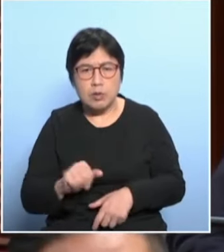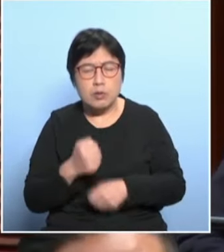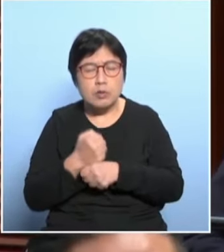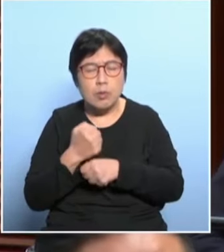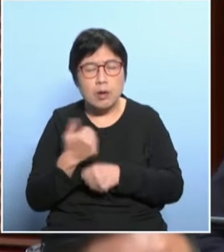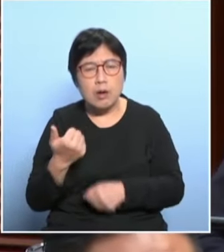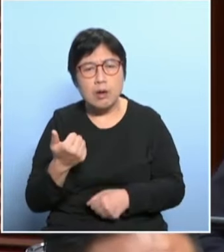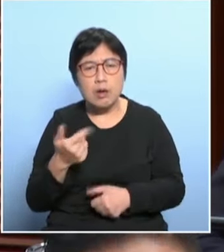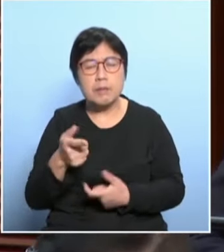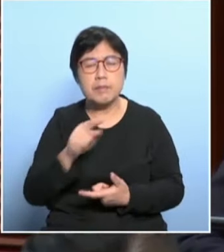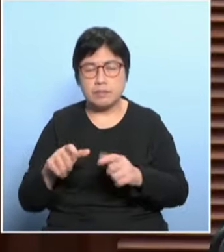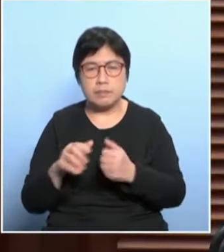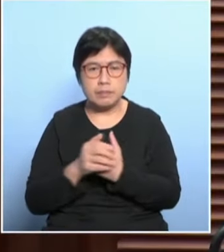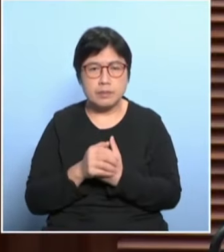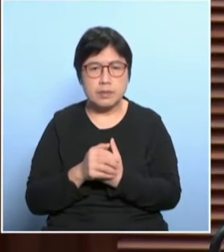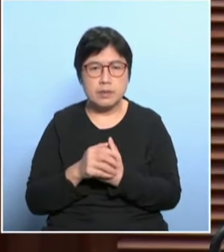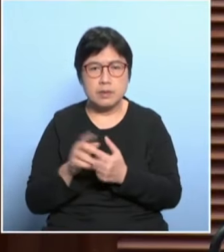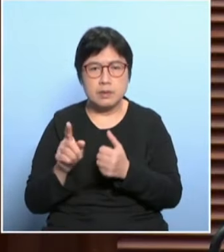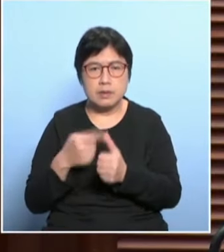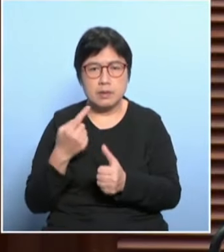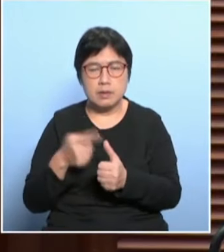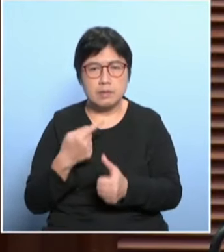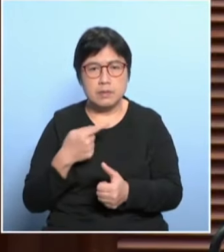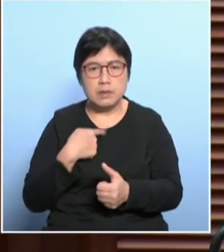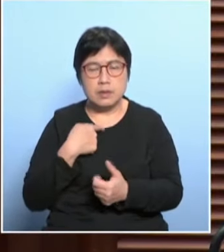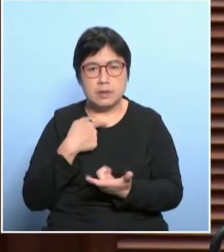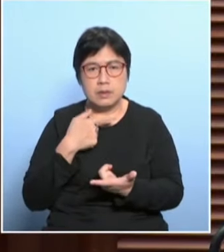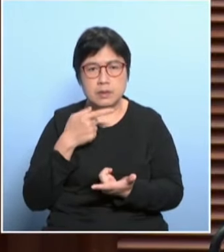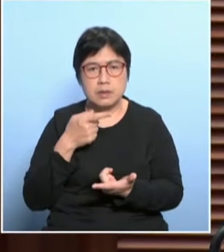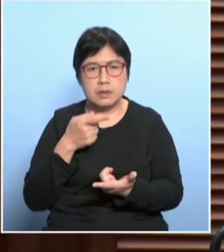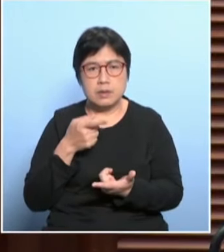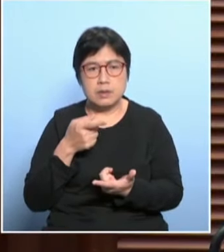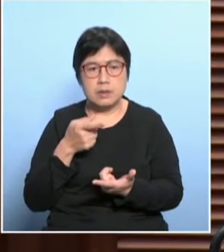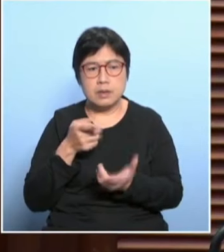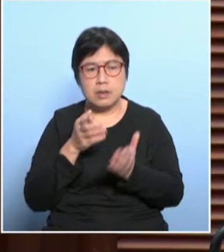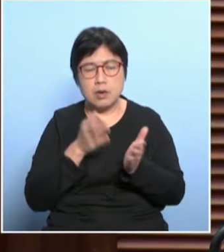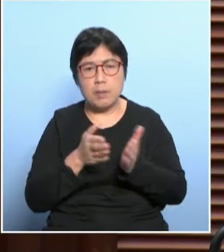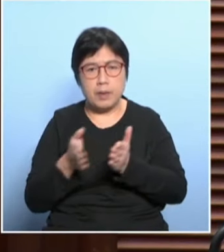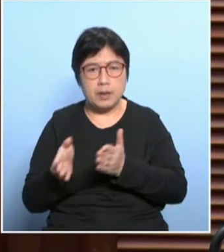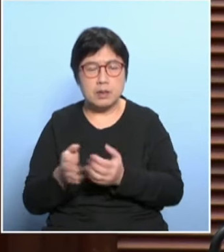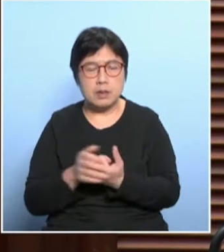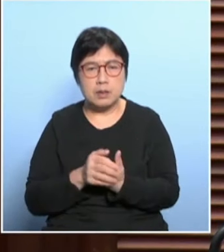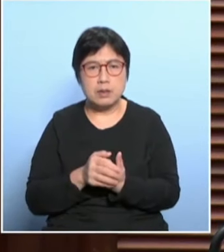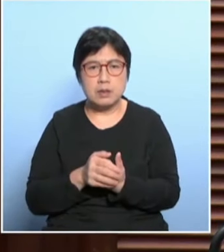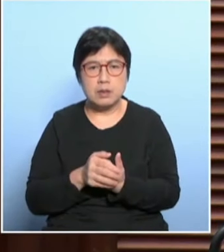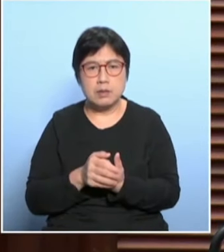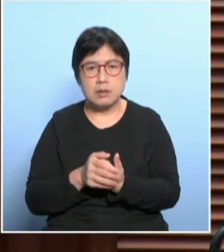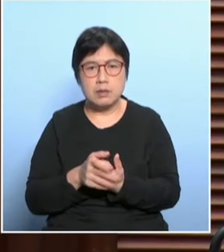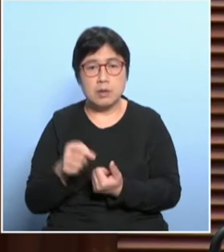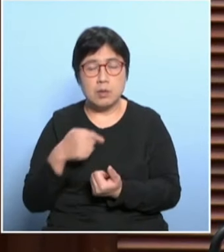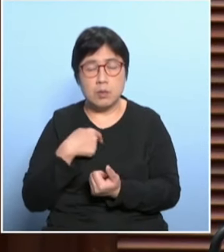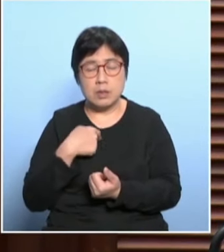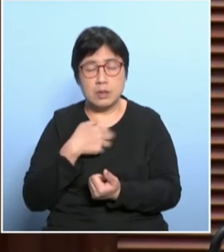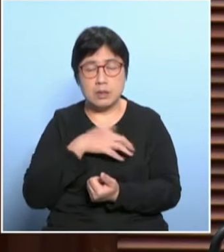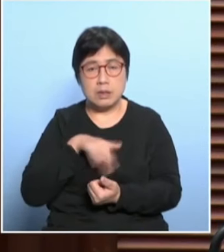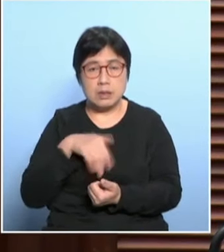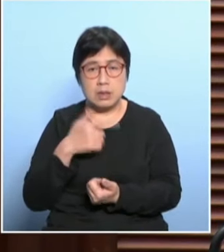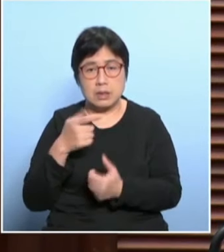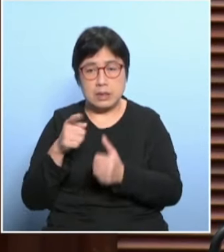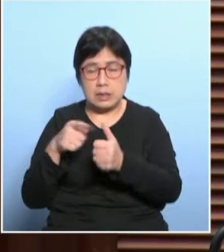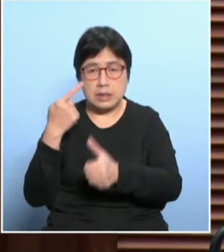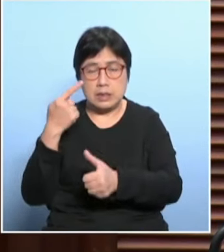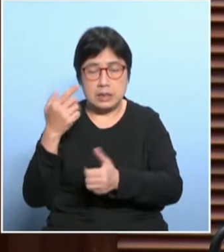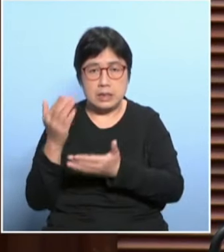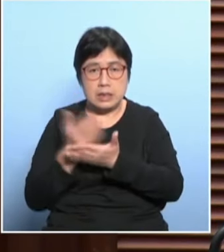咧？咁兩個問題，唔該曬。 首先，我哋入邊呢度啲措施咧，其實唔係淨係我哋嘅，我哋唔係先